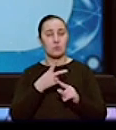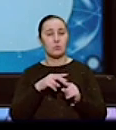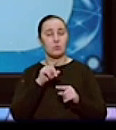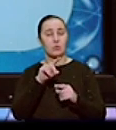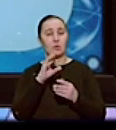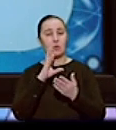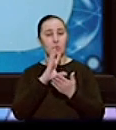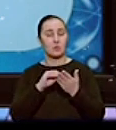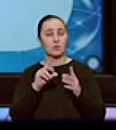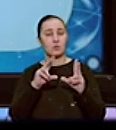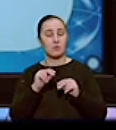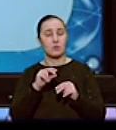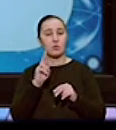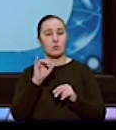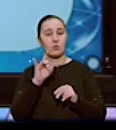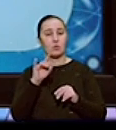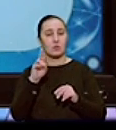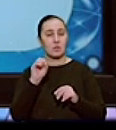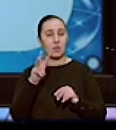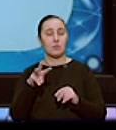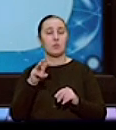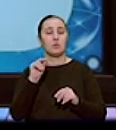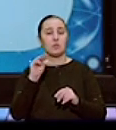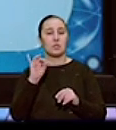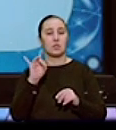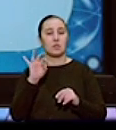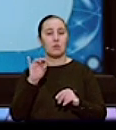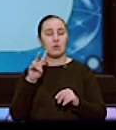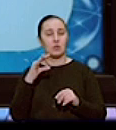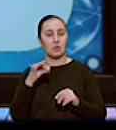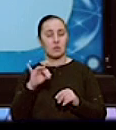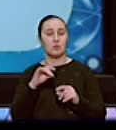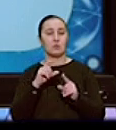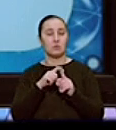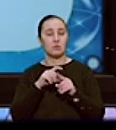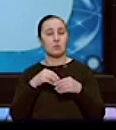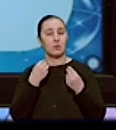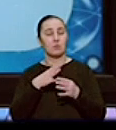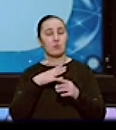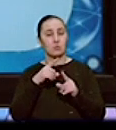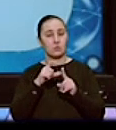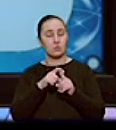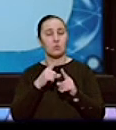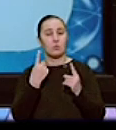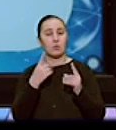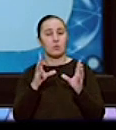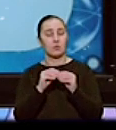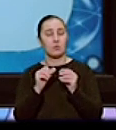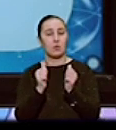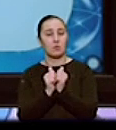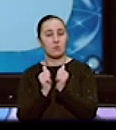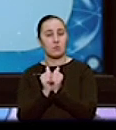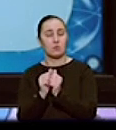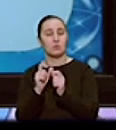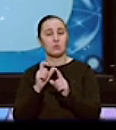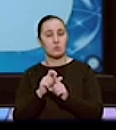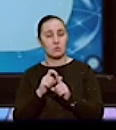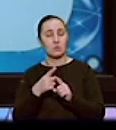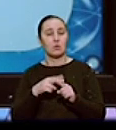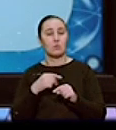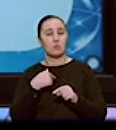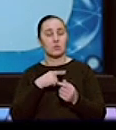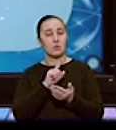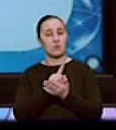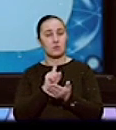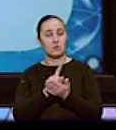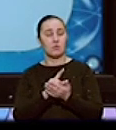Bizga namuna sifatida ko'rkam, chiroyli so'zlar berilgan. Bu so'zlar esa bir-biriga ma'nodosh so'zlar.